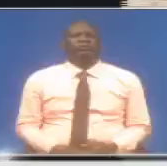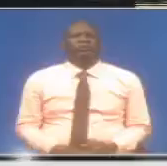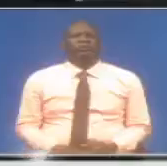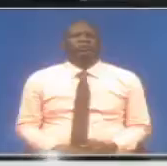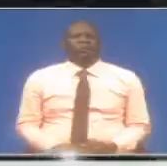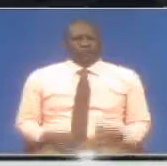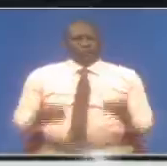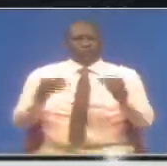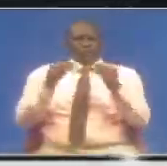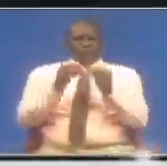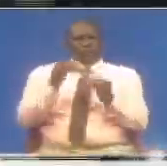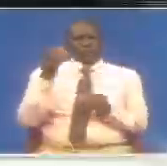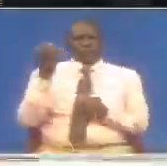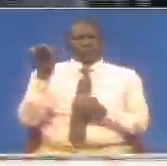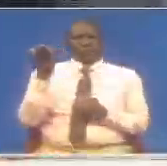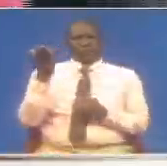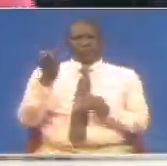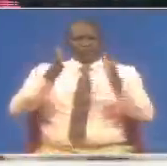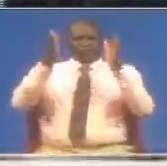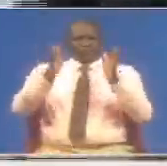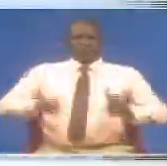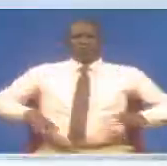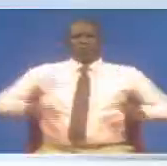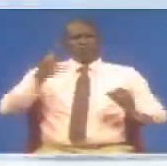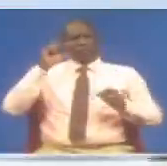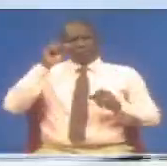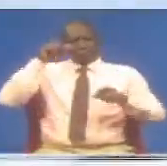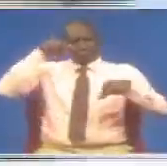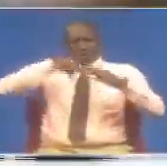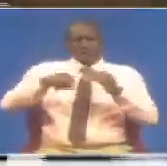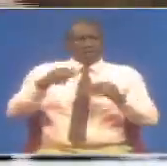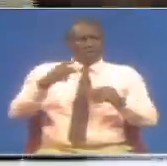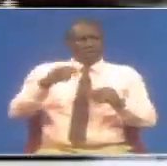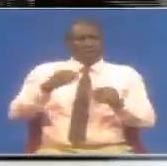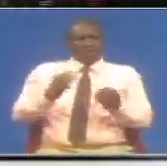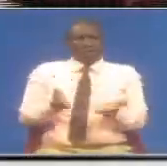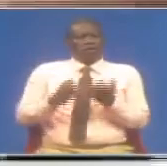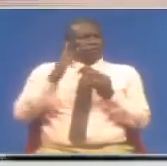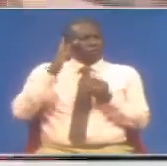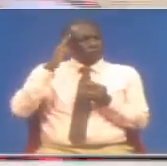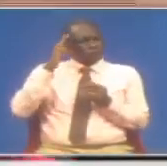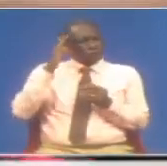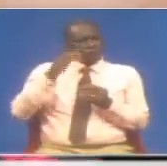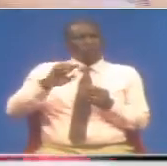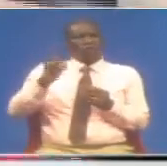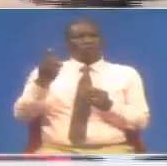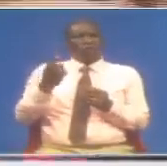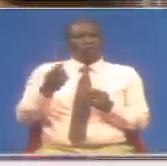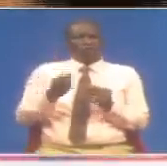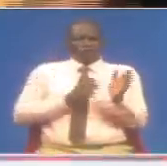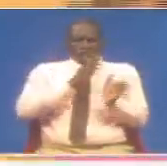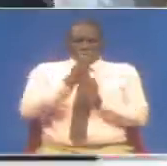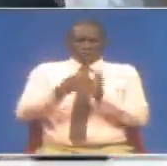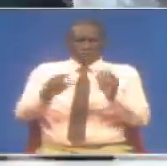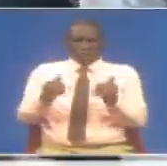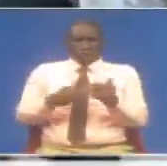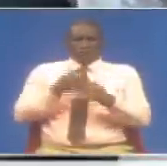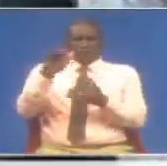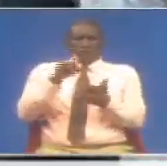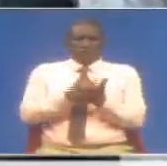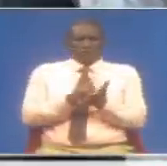Tunakutana na tipa mapesa mkazo wa Mombasa kiingia kuboresha muonekano wake. Kwanza naanzo kwa kutayarishwa na kisha